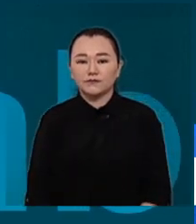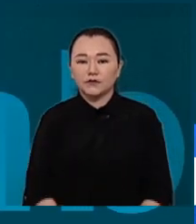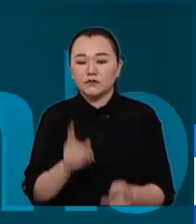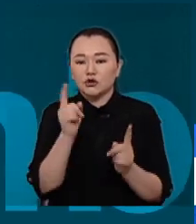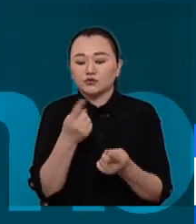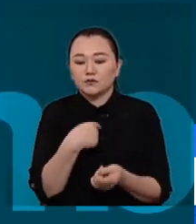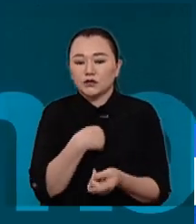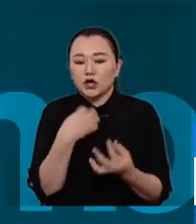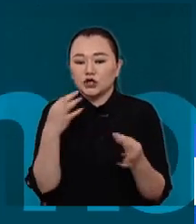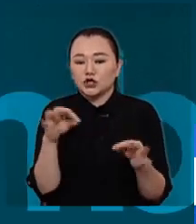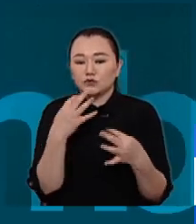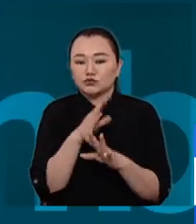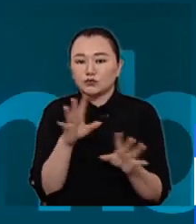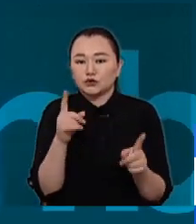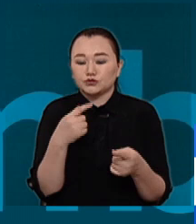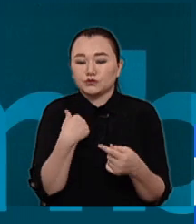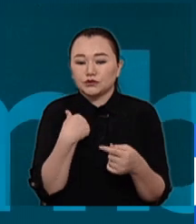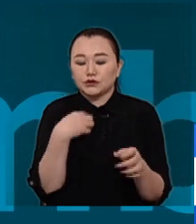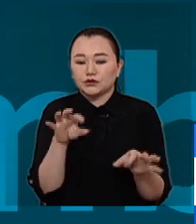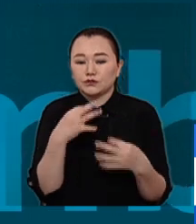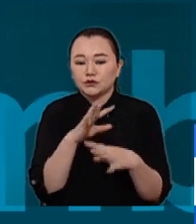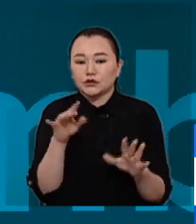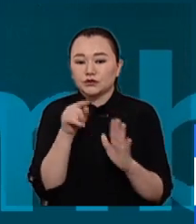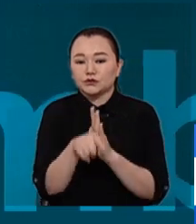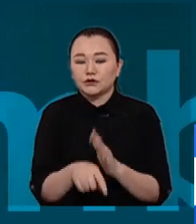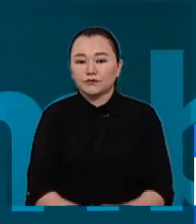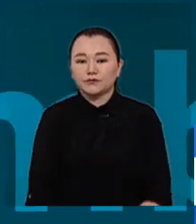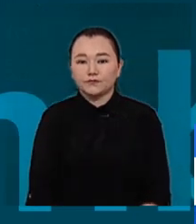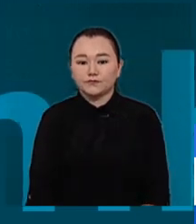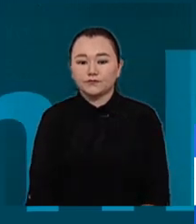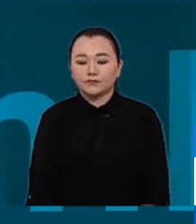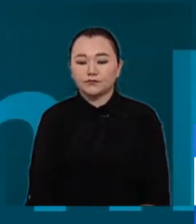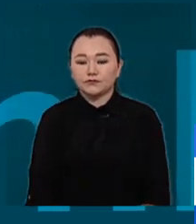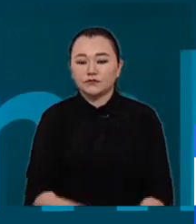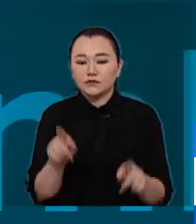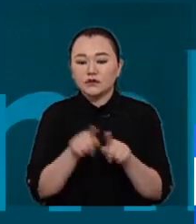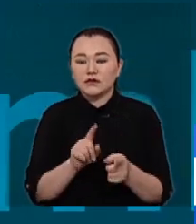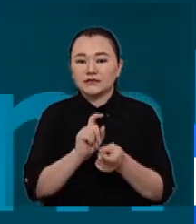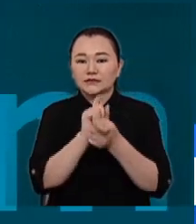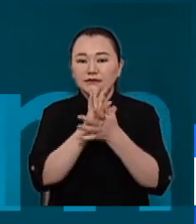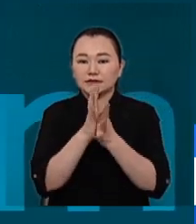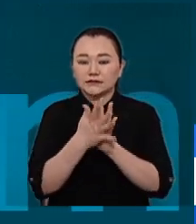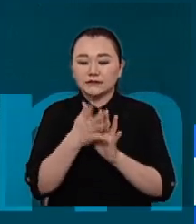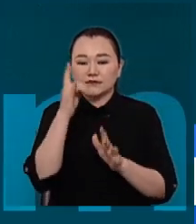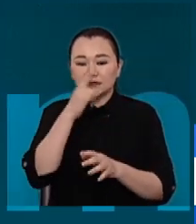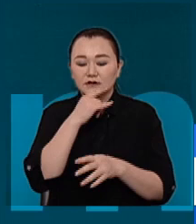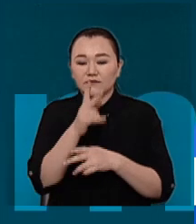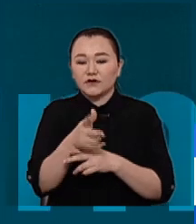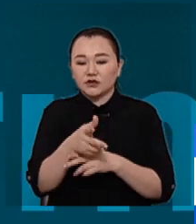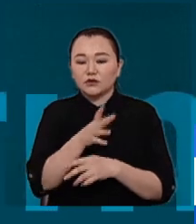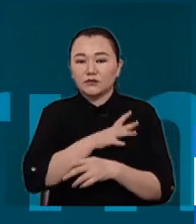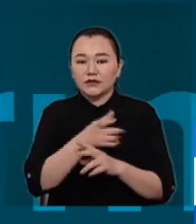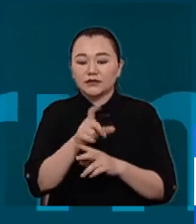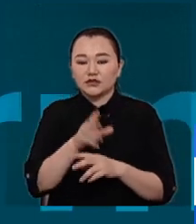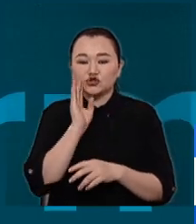Почему меня не пускают? Почему меня не пускают сюда? Давку и скандалы на Наурыз в Казахстане сняли на видео. На